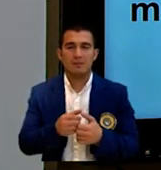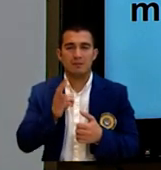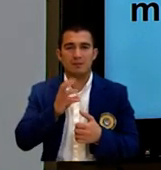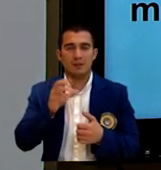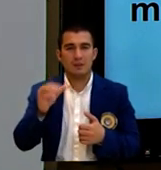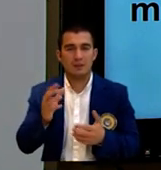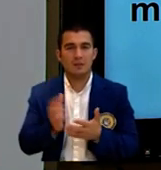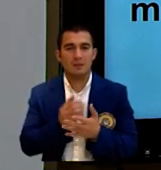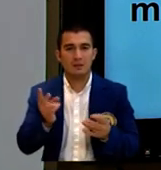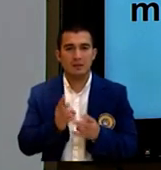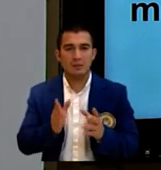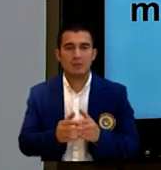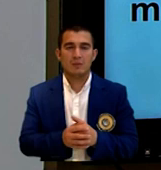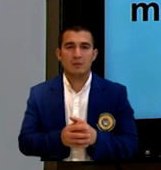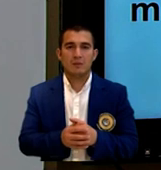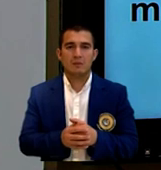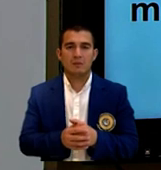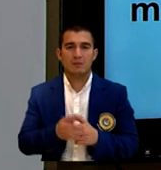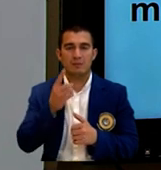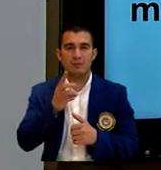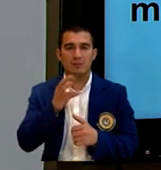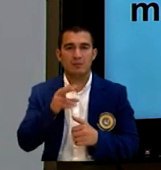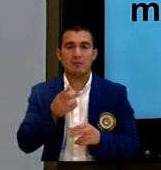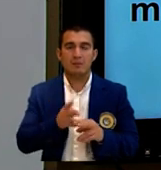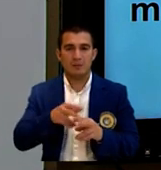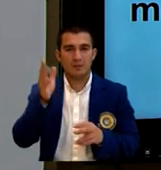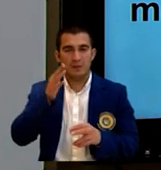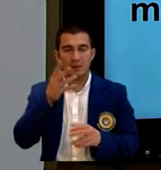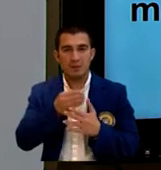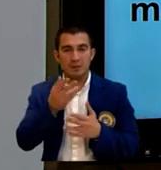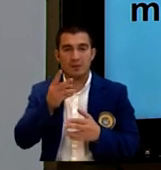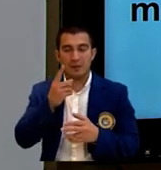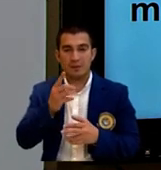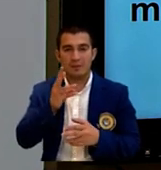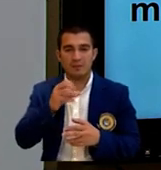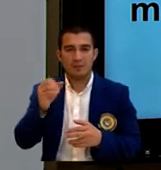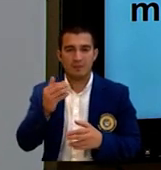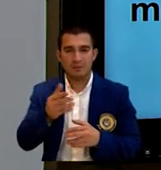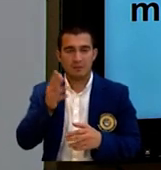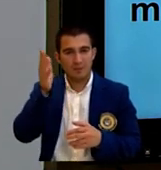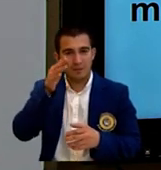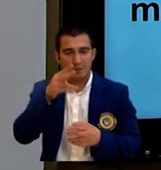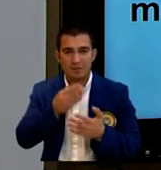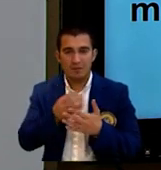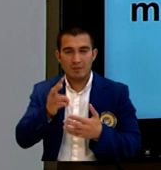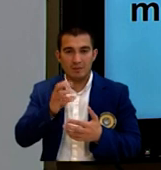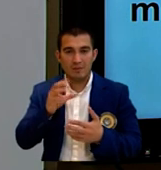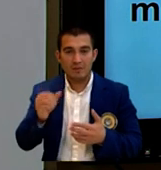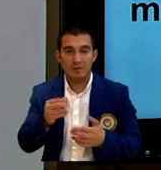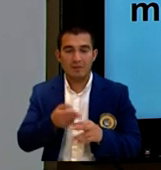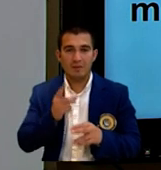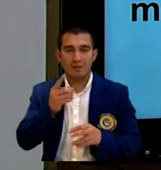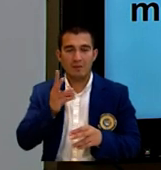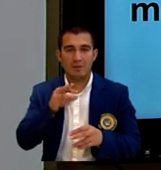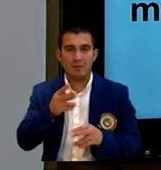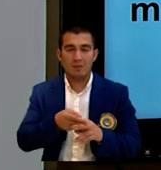massasini topishimiz kerak bo'ladi. Demak, 1 mol modda miqdorini suvning molar massasiga ko'paytiramiz. Suvning molar massasiga ko'paytirsak, o'sha 1 mol